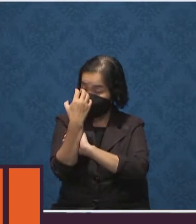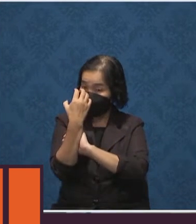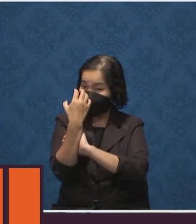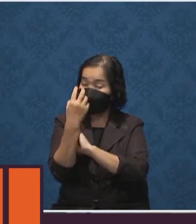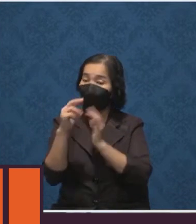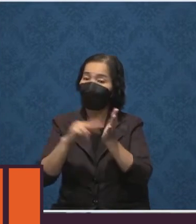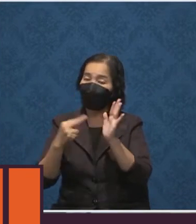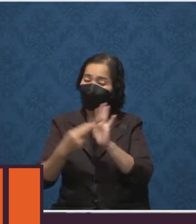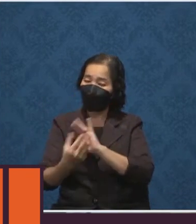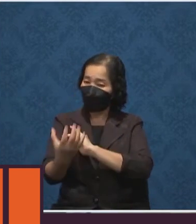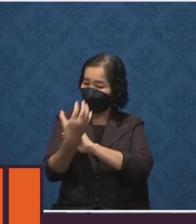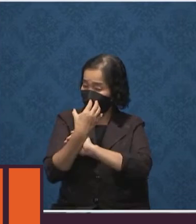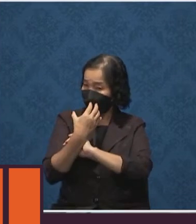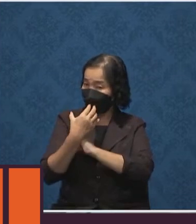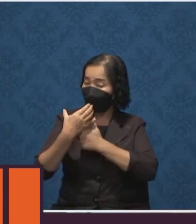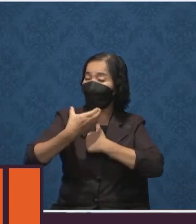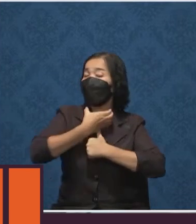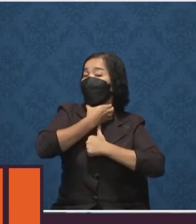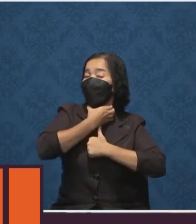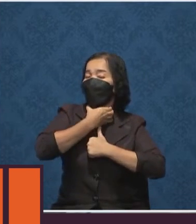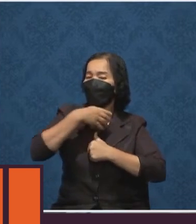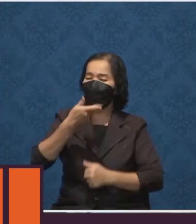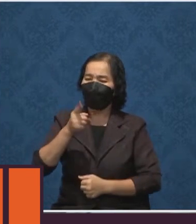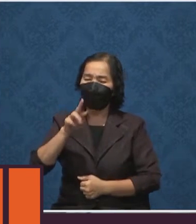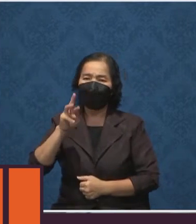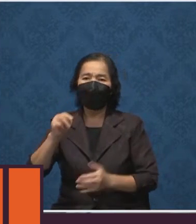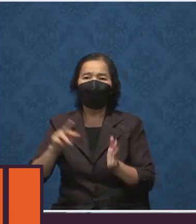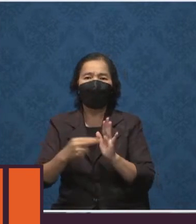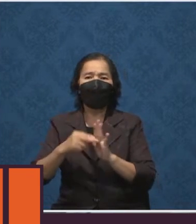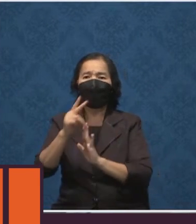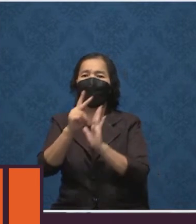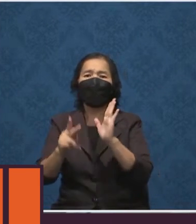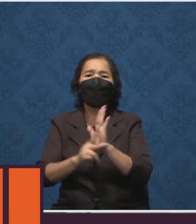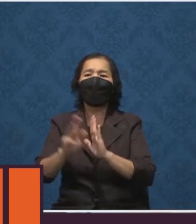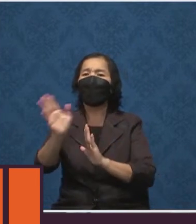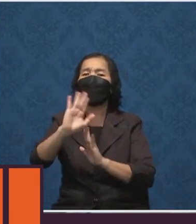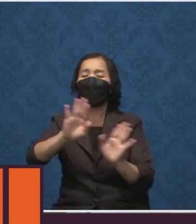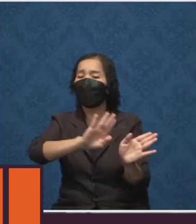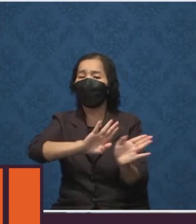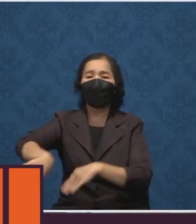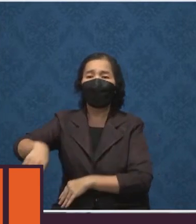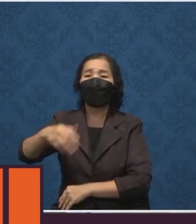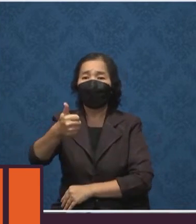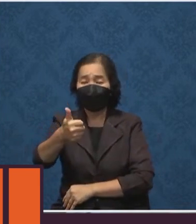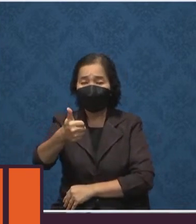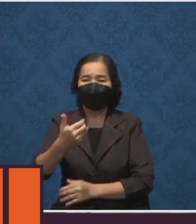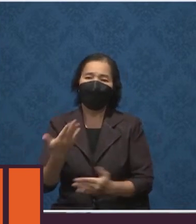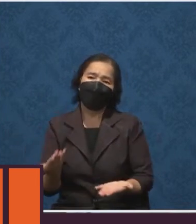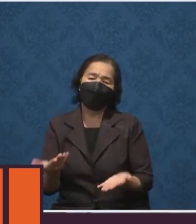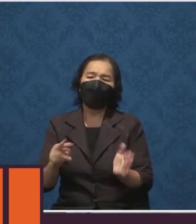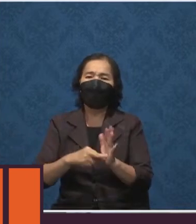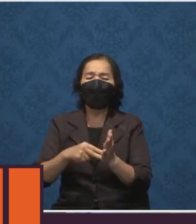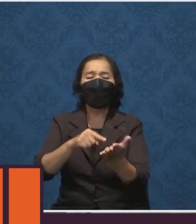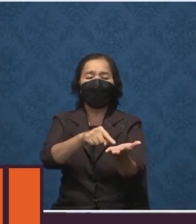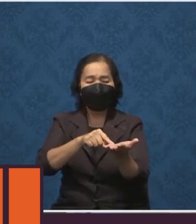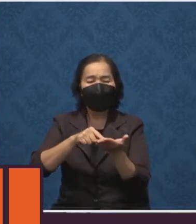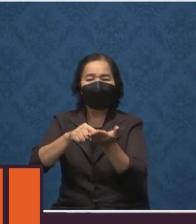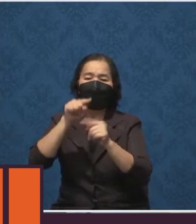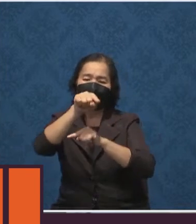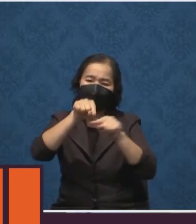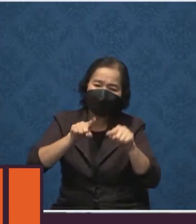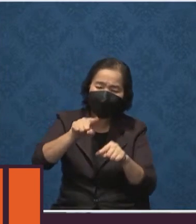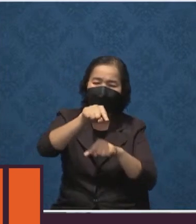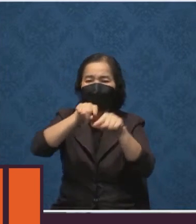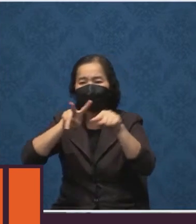ชกขอร ficouมอแบบนี้ถาอยโกรถหมายตนี้ไมต้มีท่มาทั่นทุก simple็แห่ากัไป%1 แห่ากัไป 2